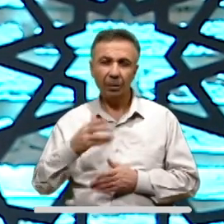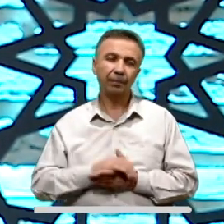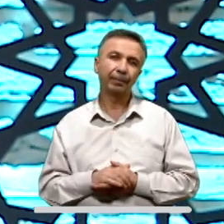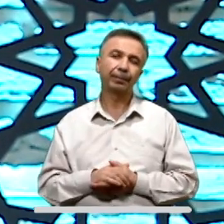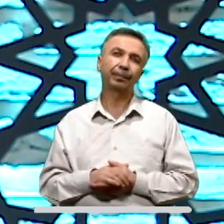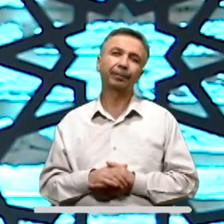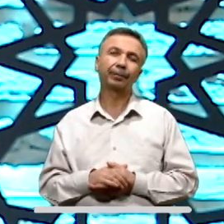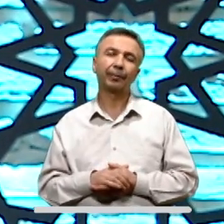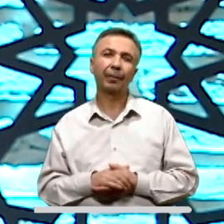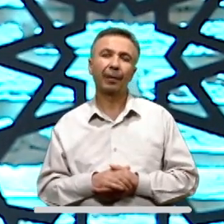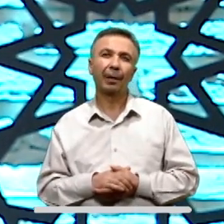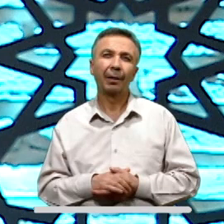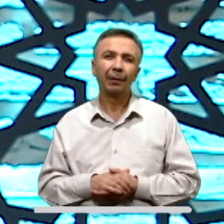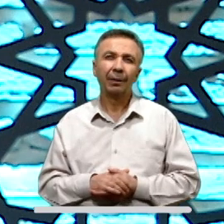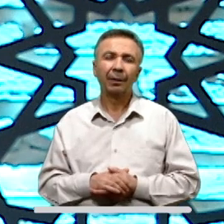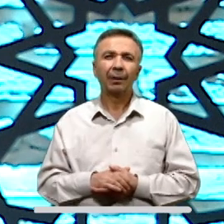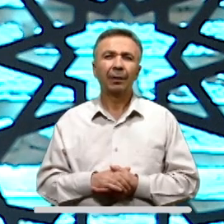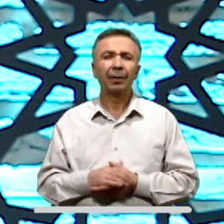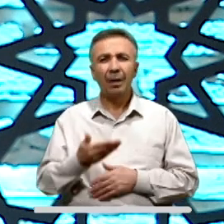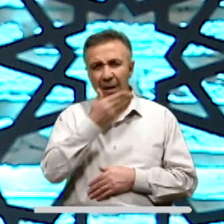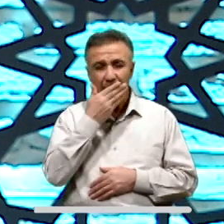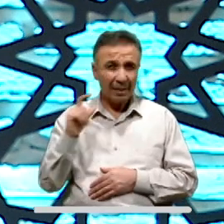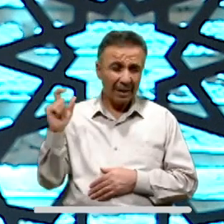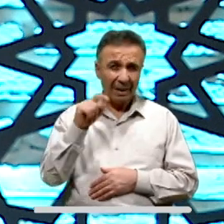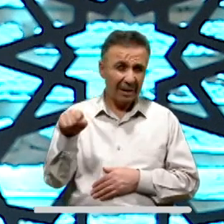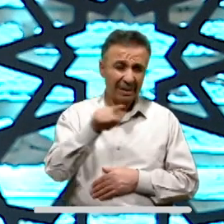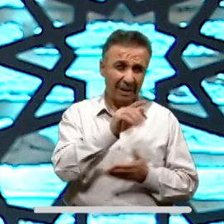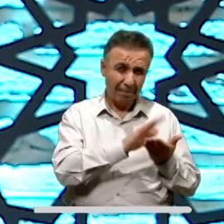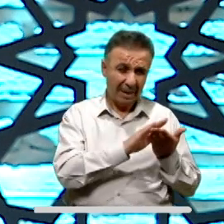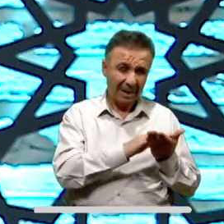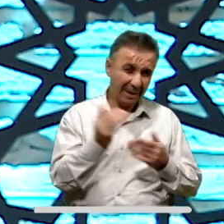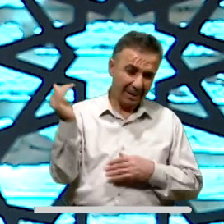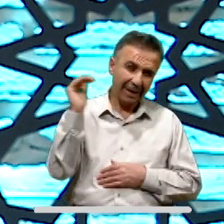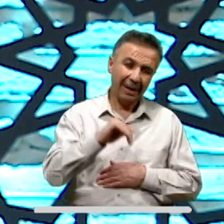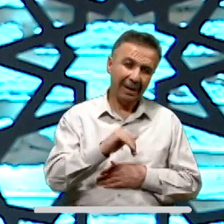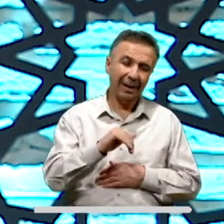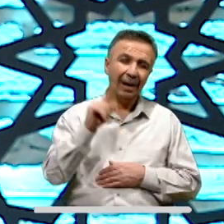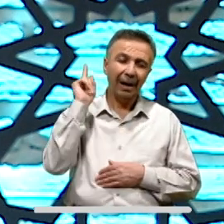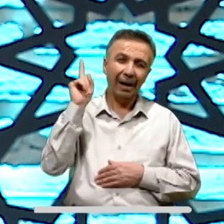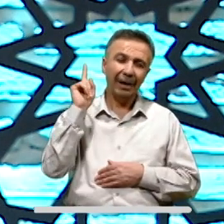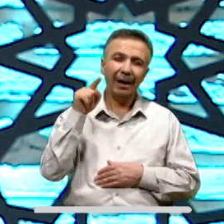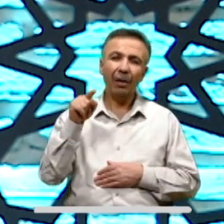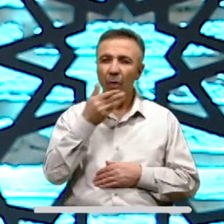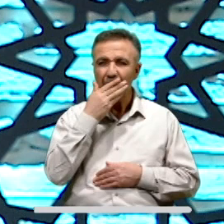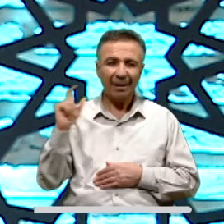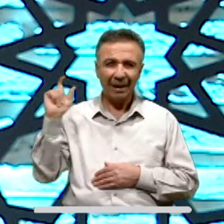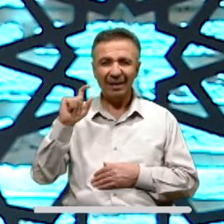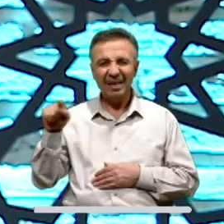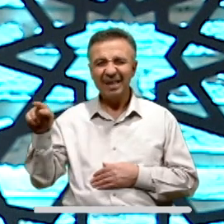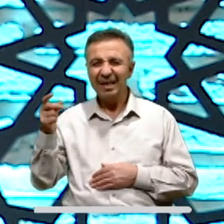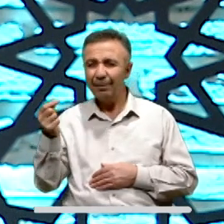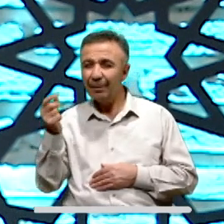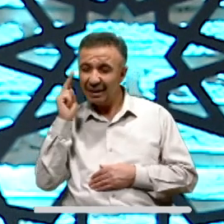sallallahu aleyhi ve sellem şöyle buyurdu. Ramazan ayı size bereketiyle geldi. Allah o ayda sizi zengin